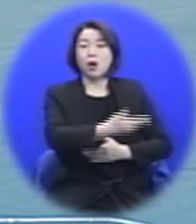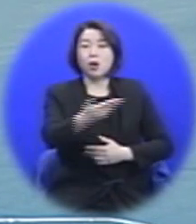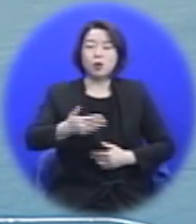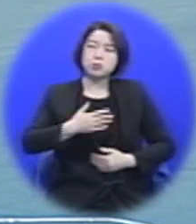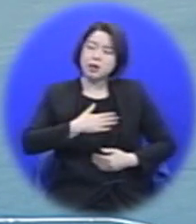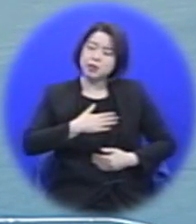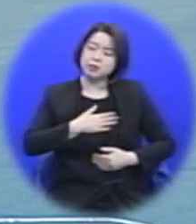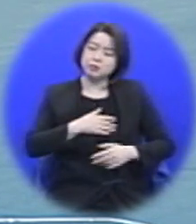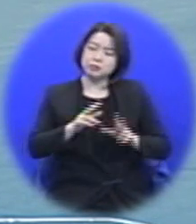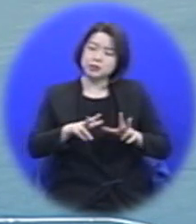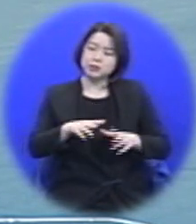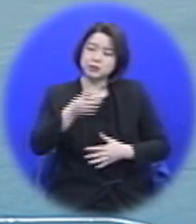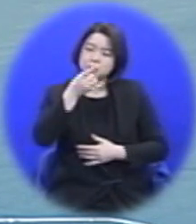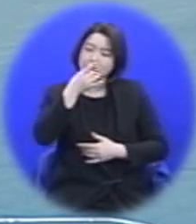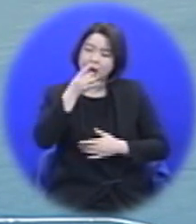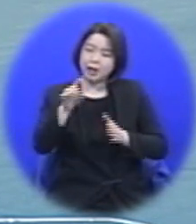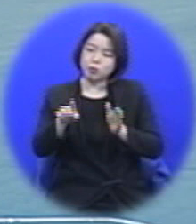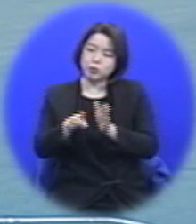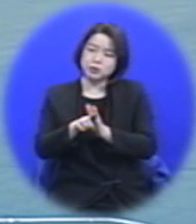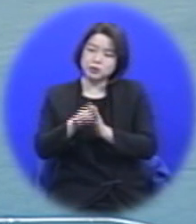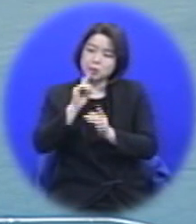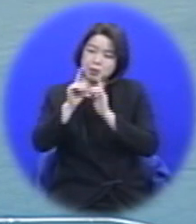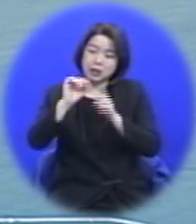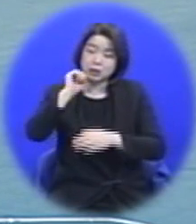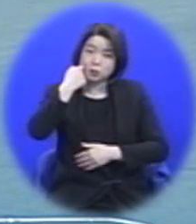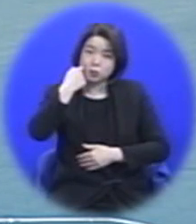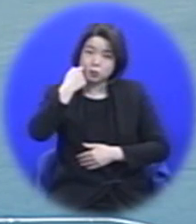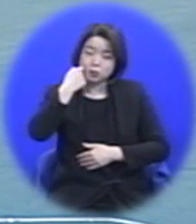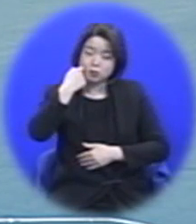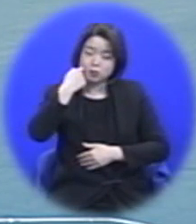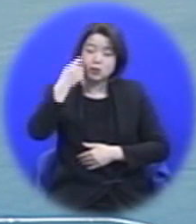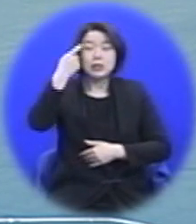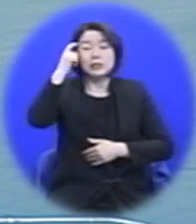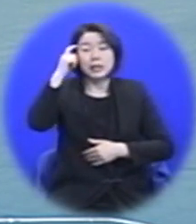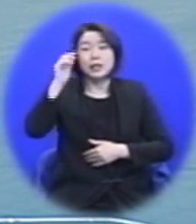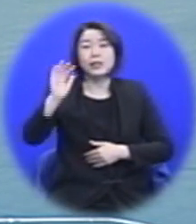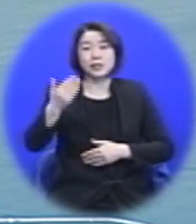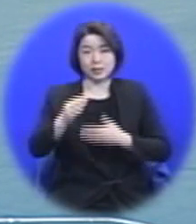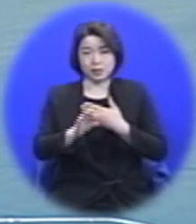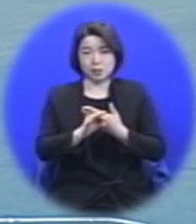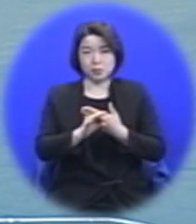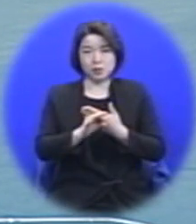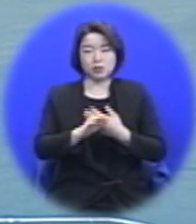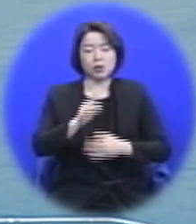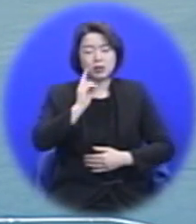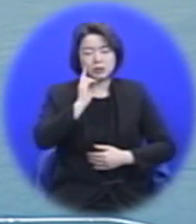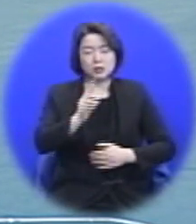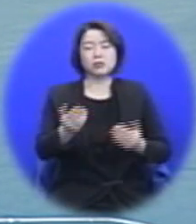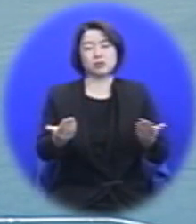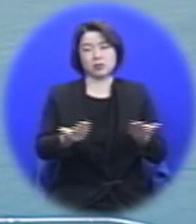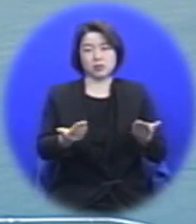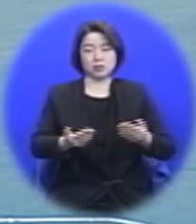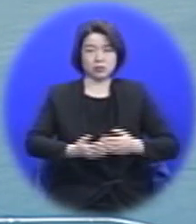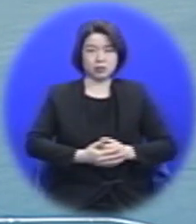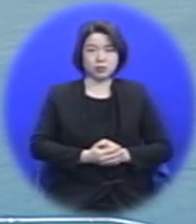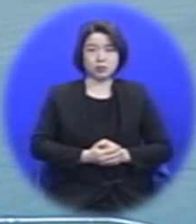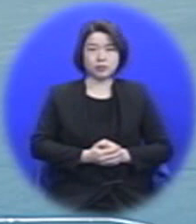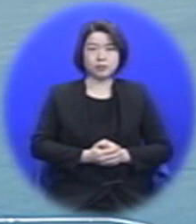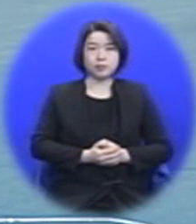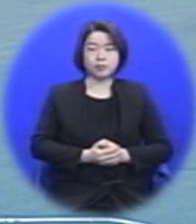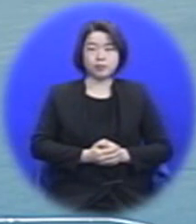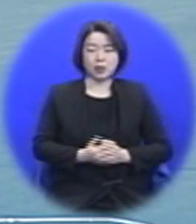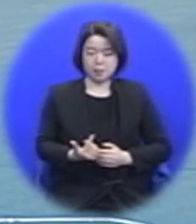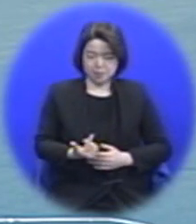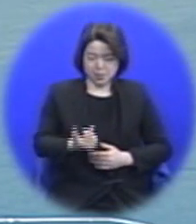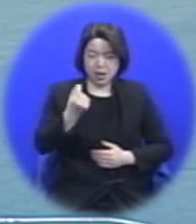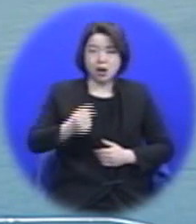지금 알곡 신자라고 말할 수가 없는데 라고 생각이 든다면 대단히 심각한 것입니다.